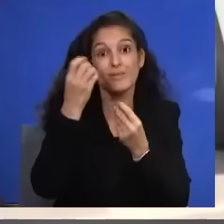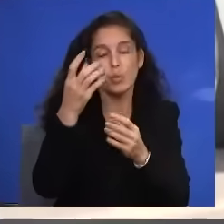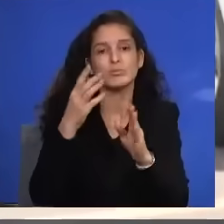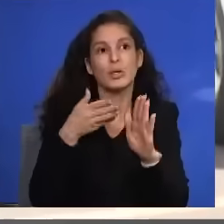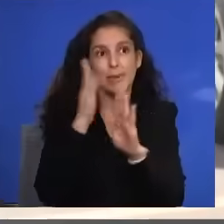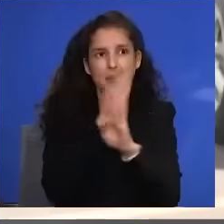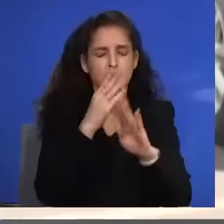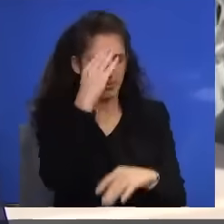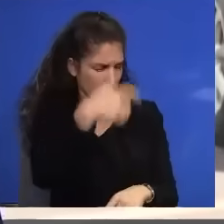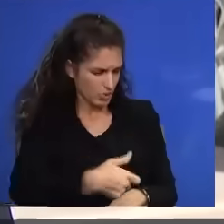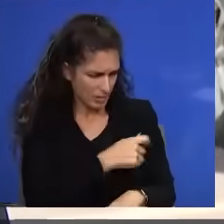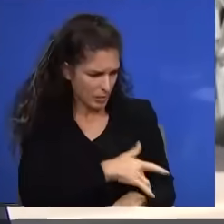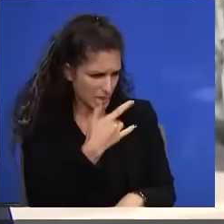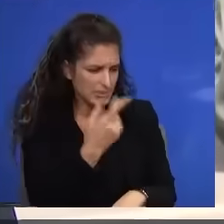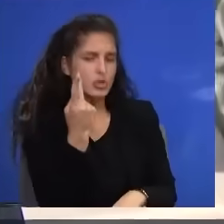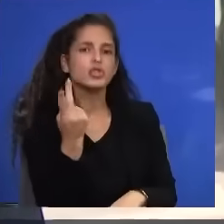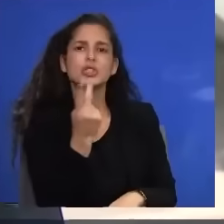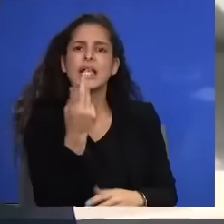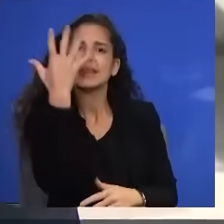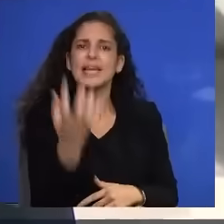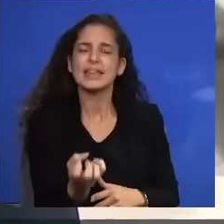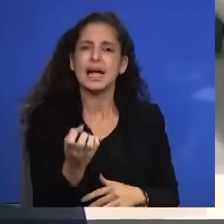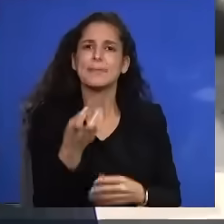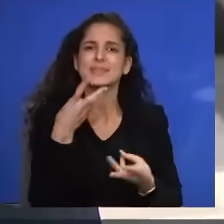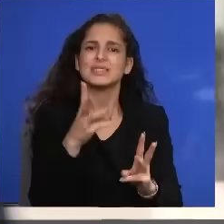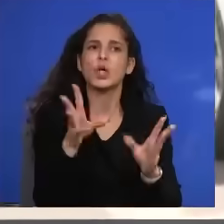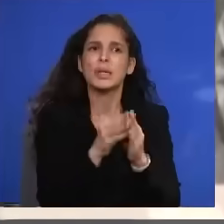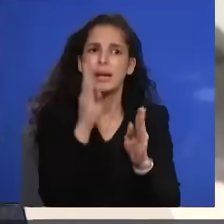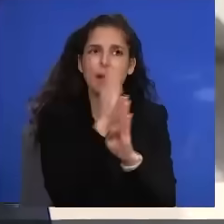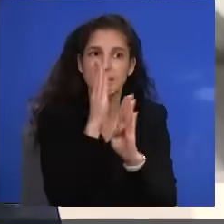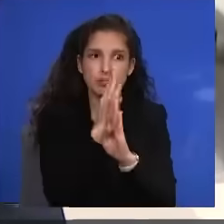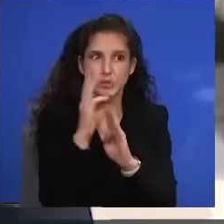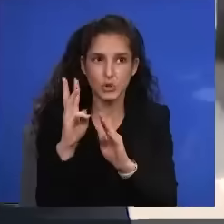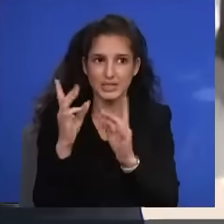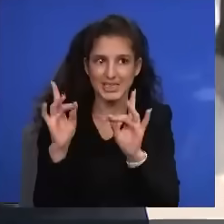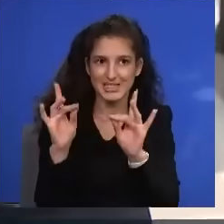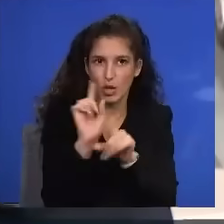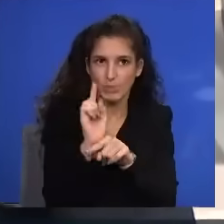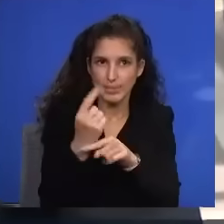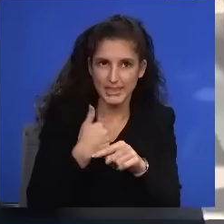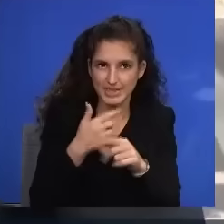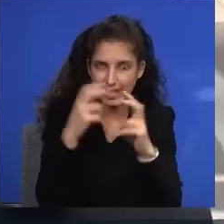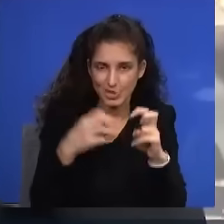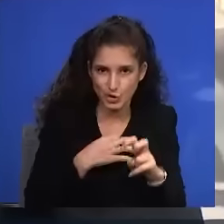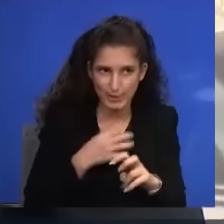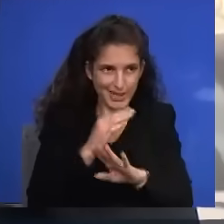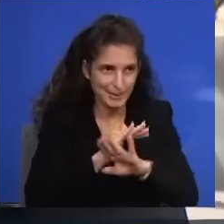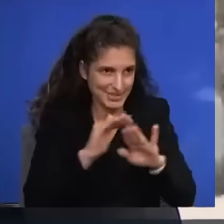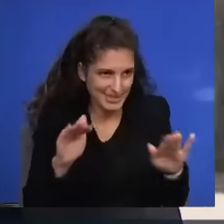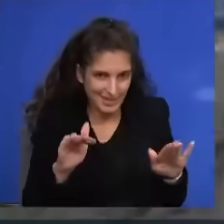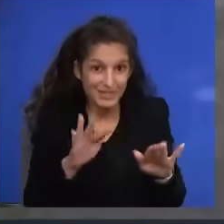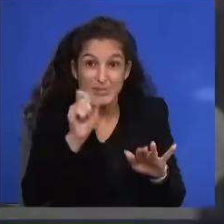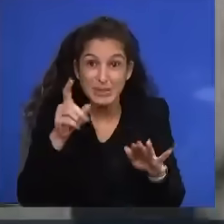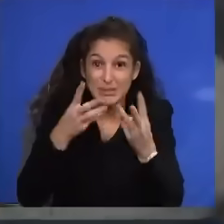שתי טנדרים בשדרות עם מחבלים. שדרות זה 10 דקות ממני, זה העיר שלי. אמרתי, אין מצב בעולם, אם זה ככה כנראה שמקפיצים